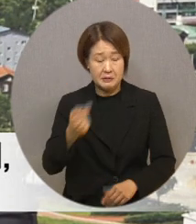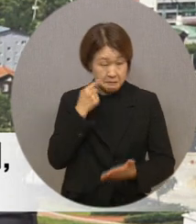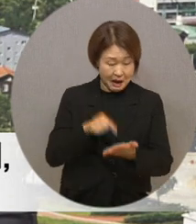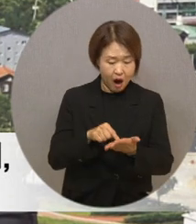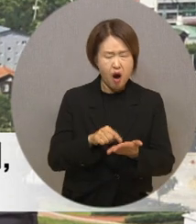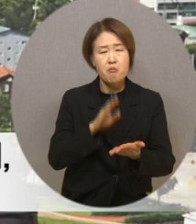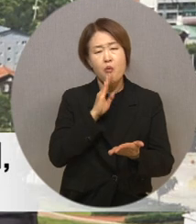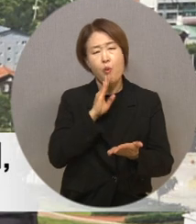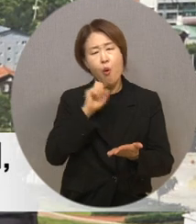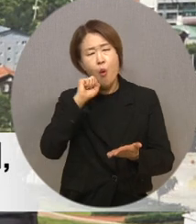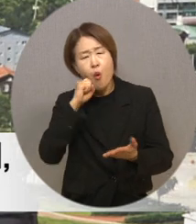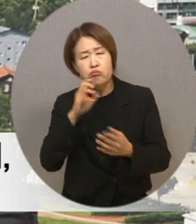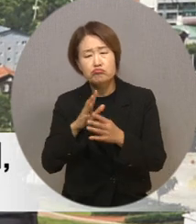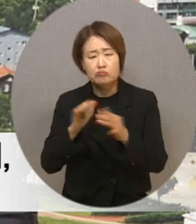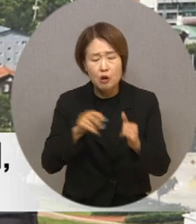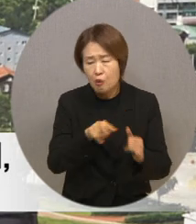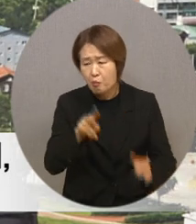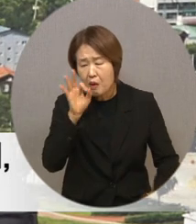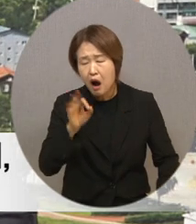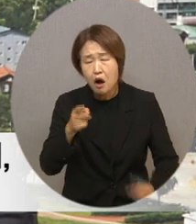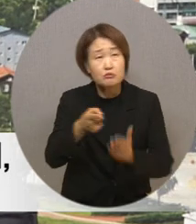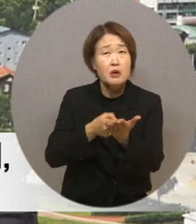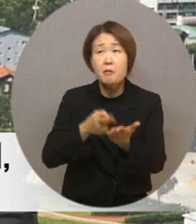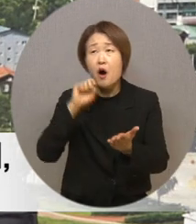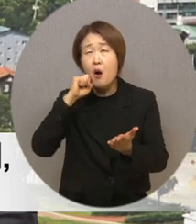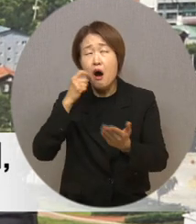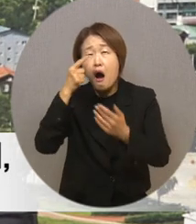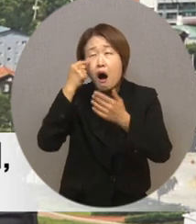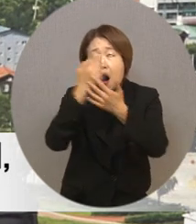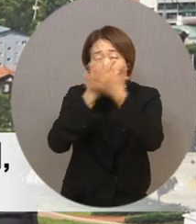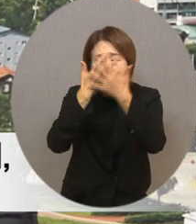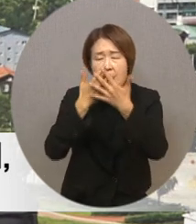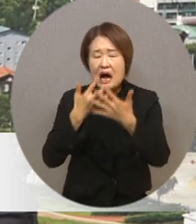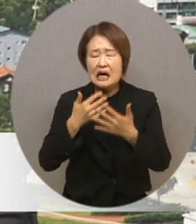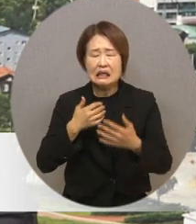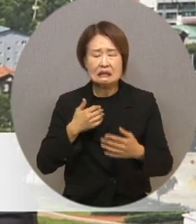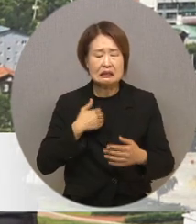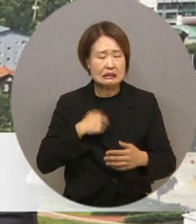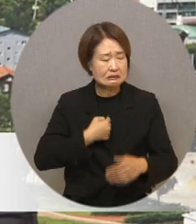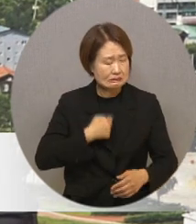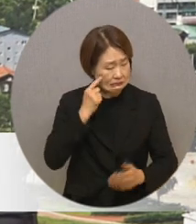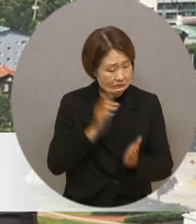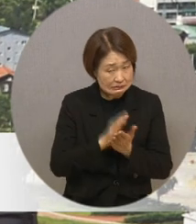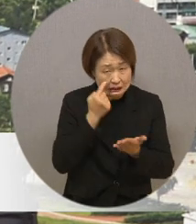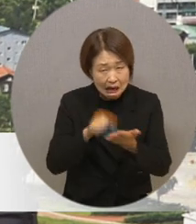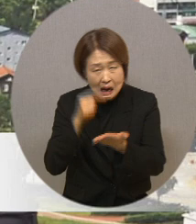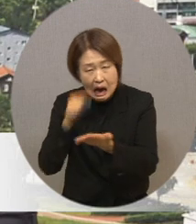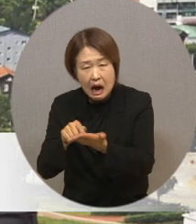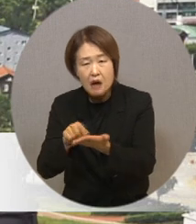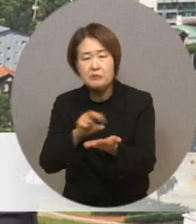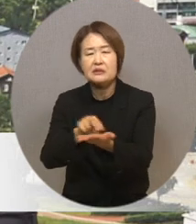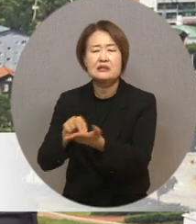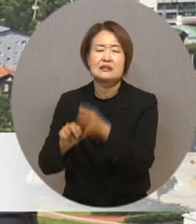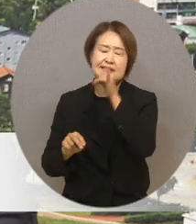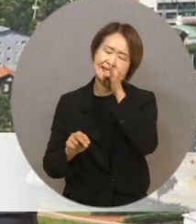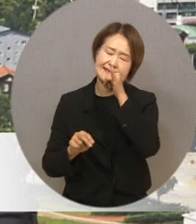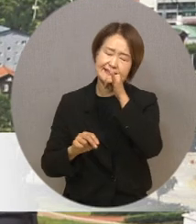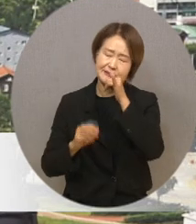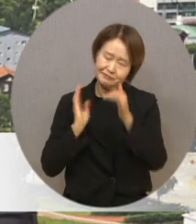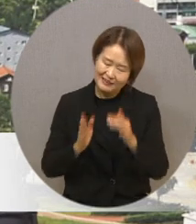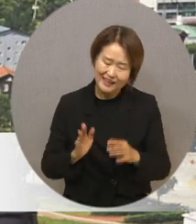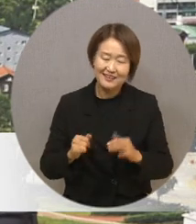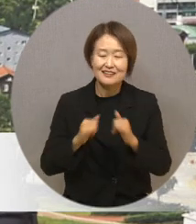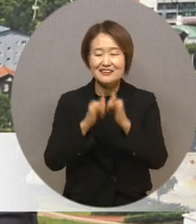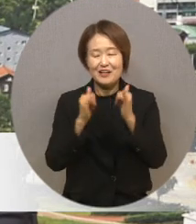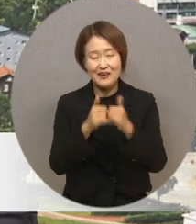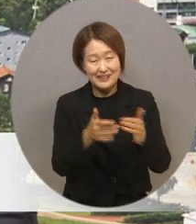발굴했듯이 또 어려움에 처한 분들을 저희가 발굴을 한다 하더라도 관에서는 건 좀 한계가 있으니까 또 이런